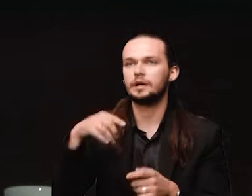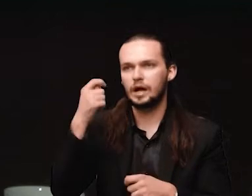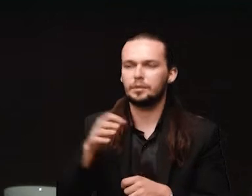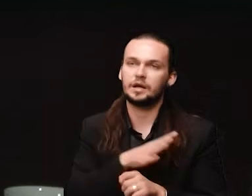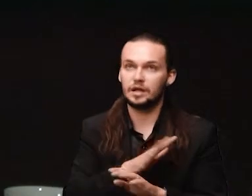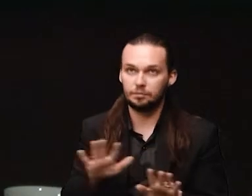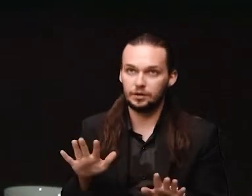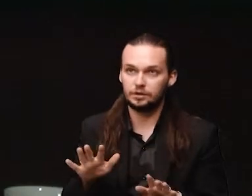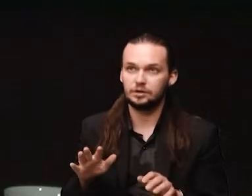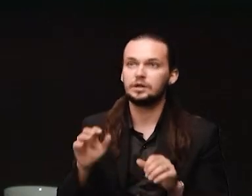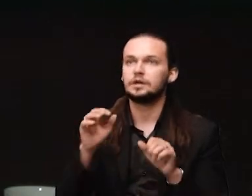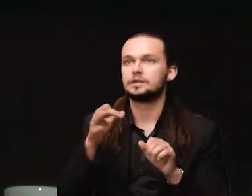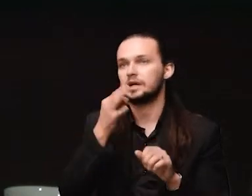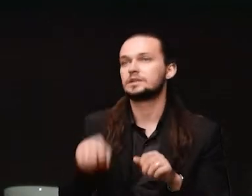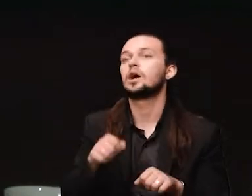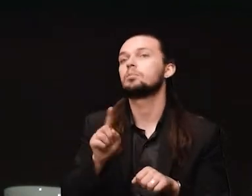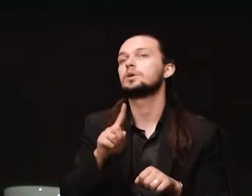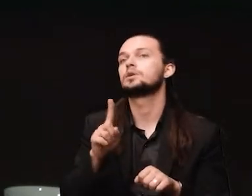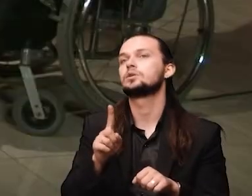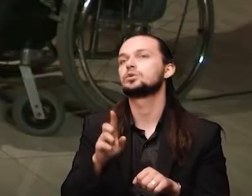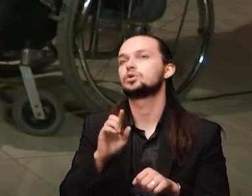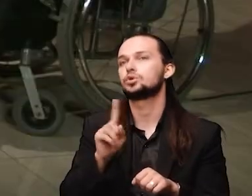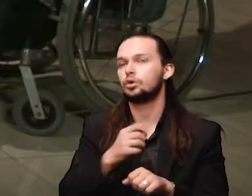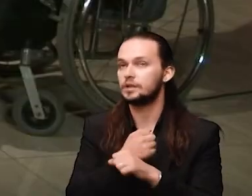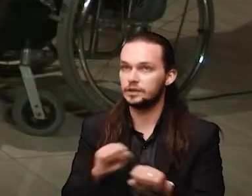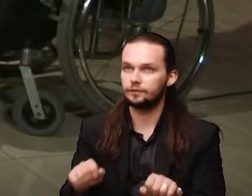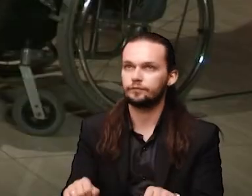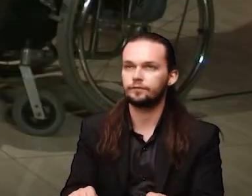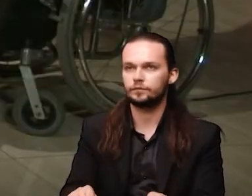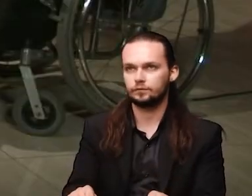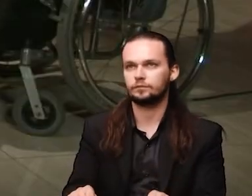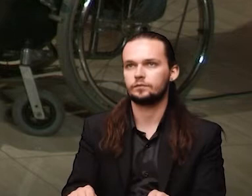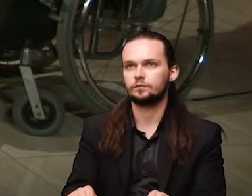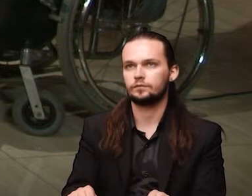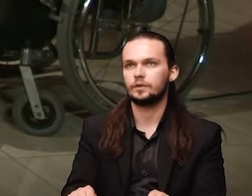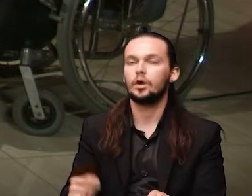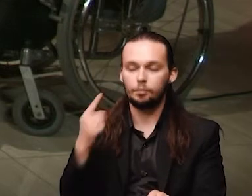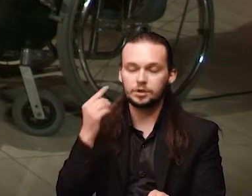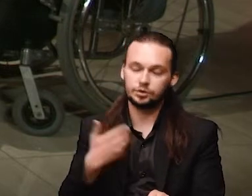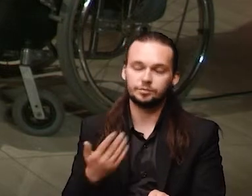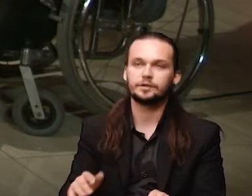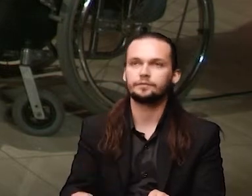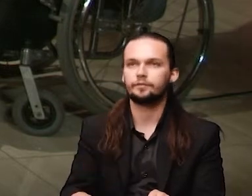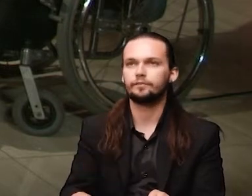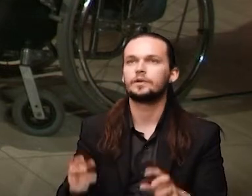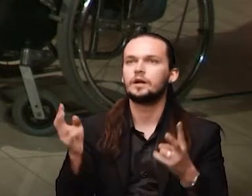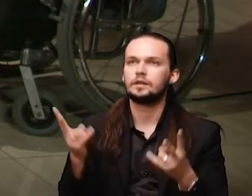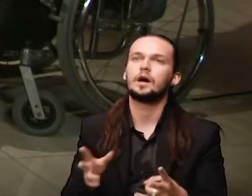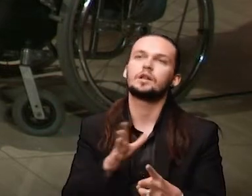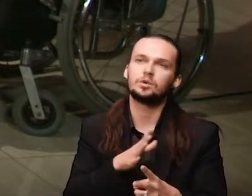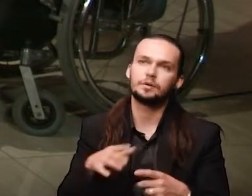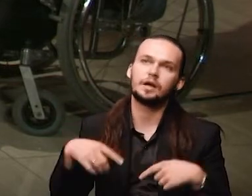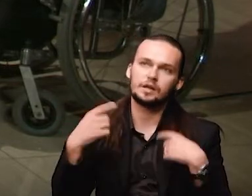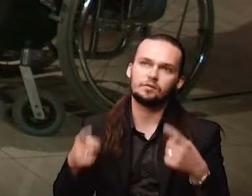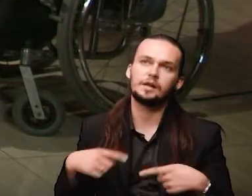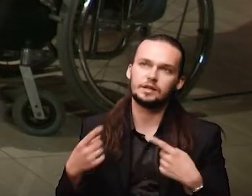нельзя, да? А посмотрите, вот вы не обратили внимания? Вот надо было не так, конечно, сюжет снимать. Может, я что-то не так говорю, но вот выслушайте меня.